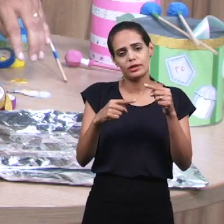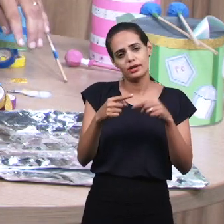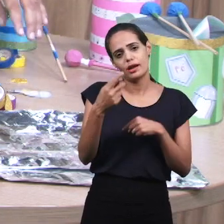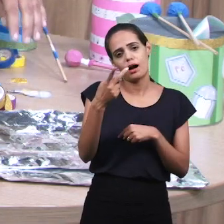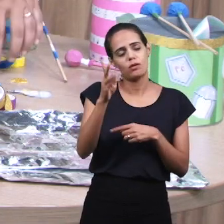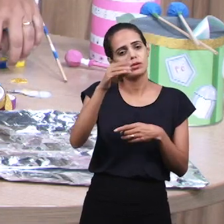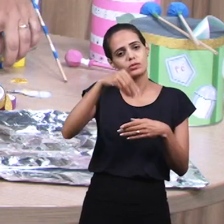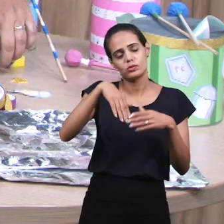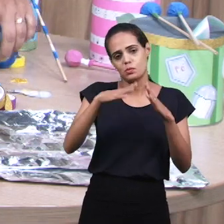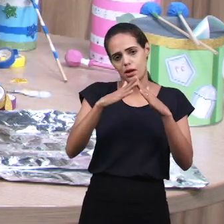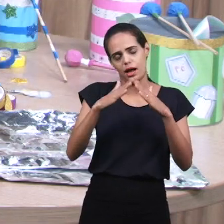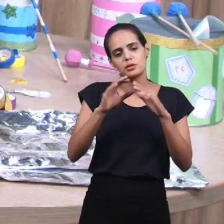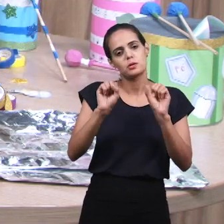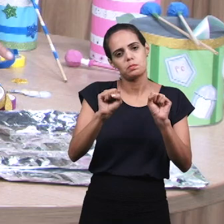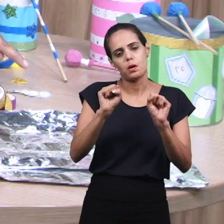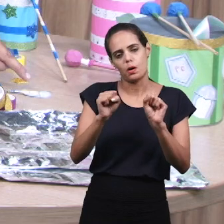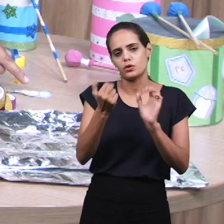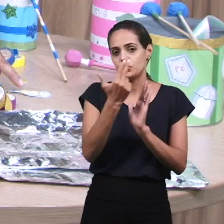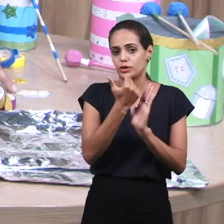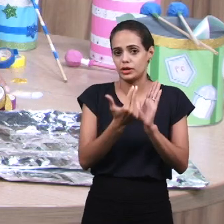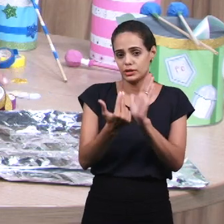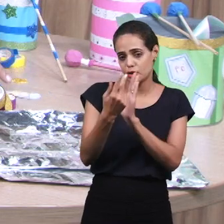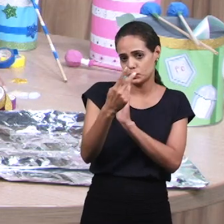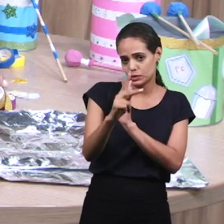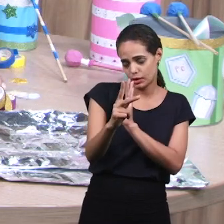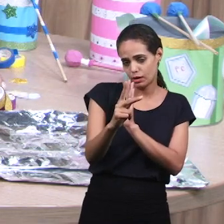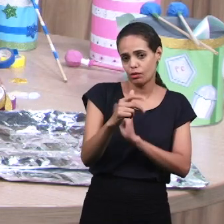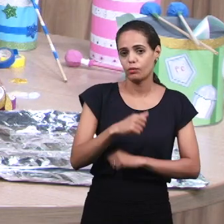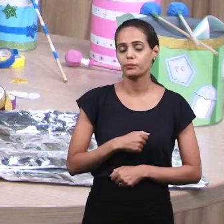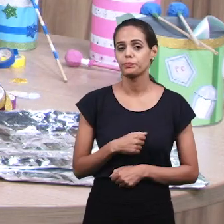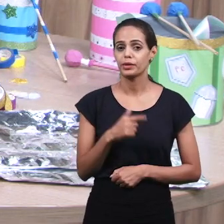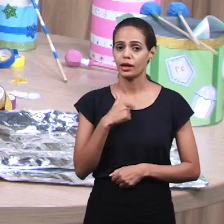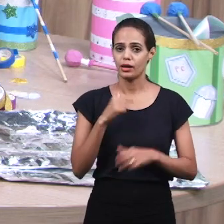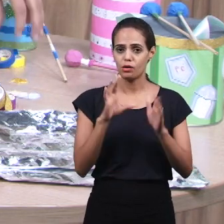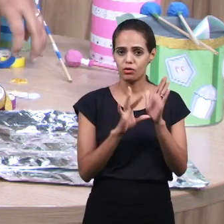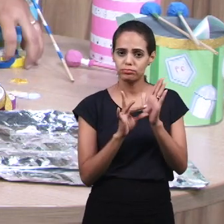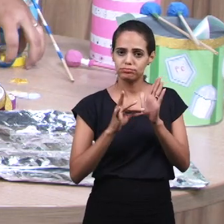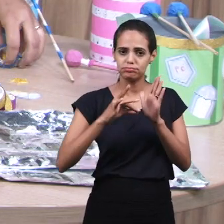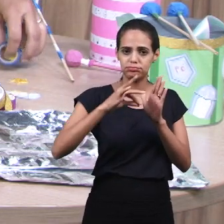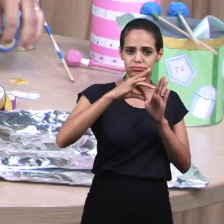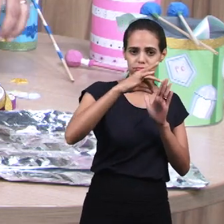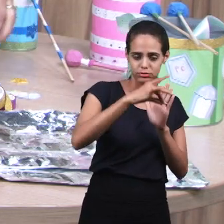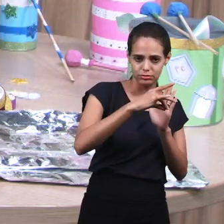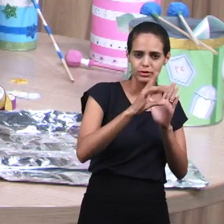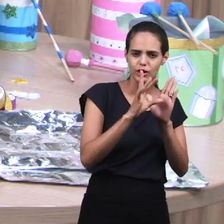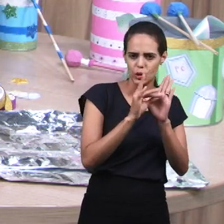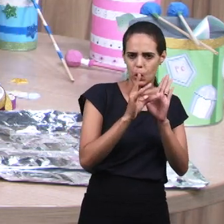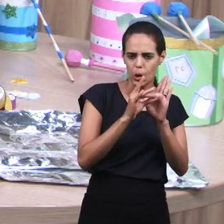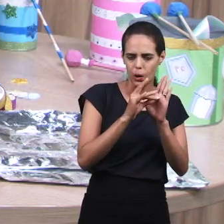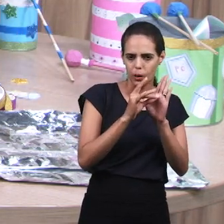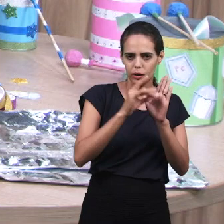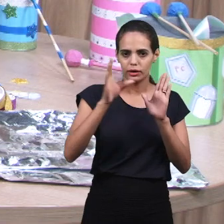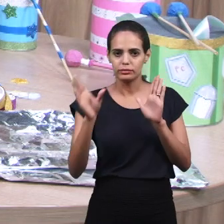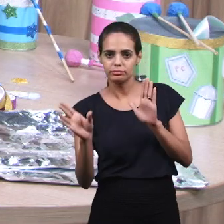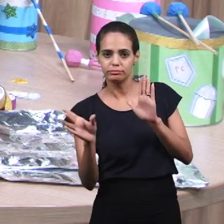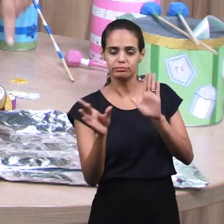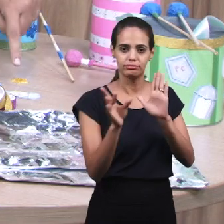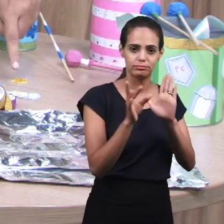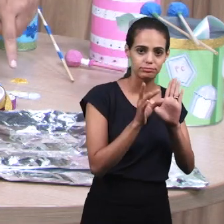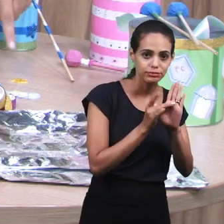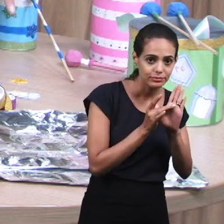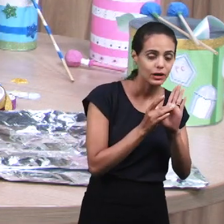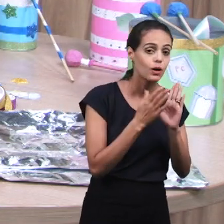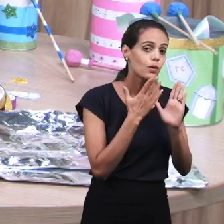cette fitte adhésive que moi-même j'ai dessinée avec les notes de musique. Je vais utiliser un adhésif. Je vais passer la